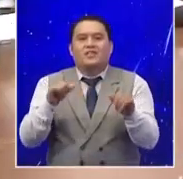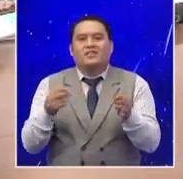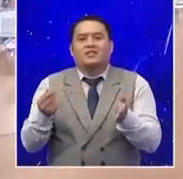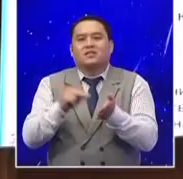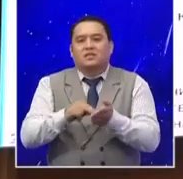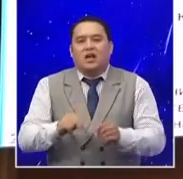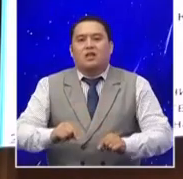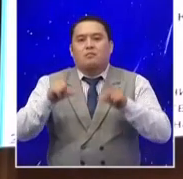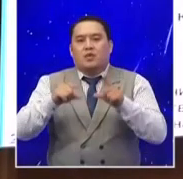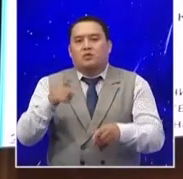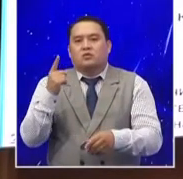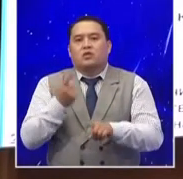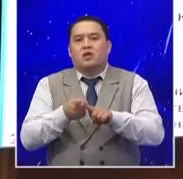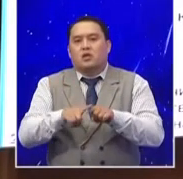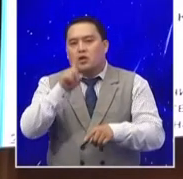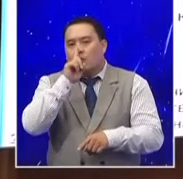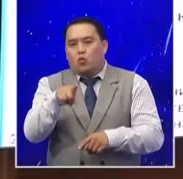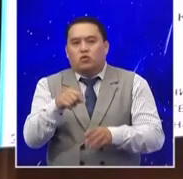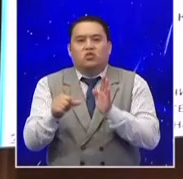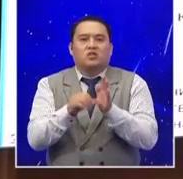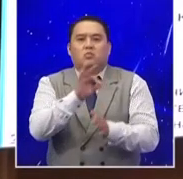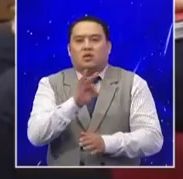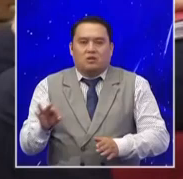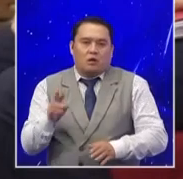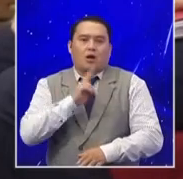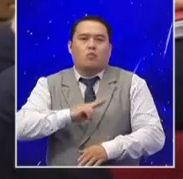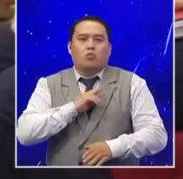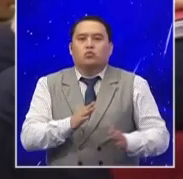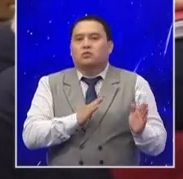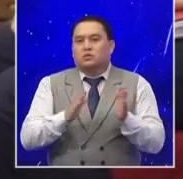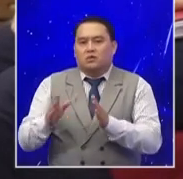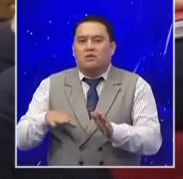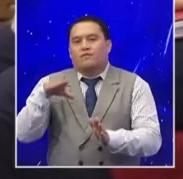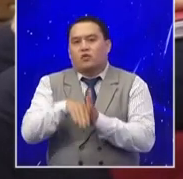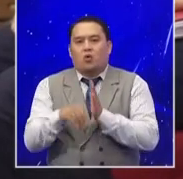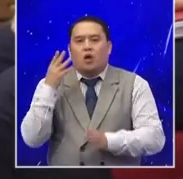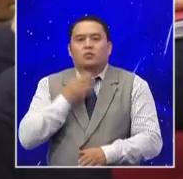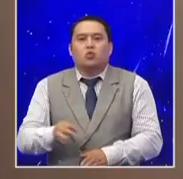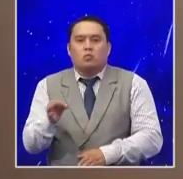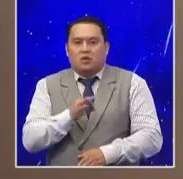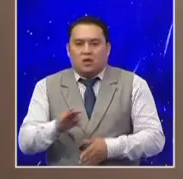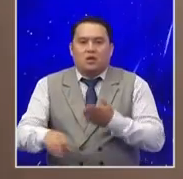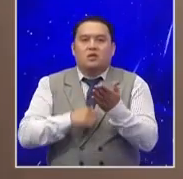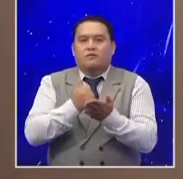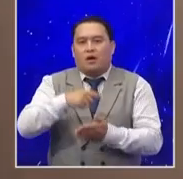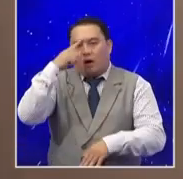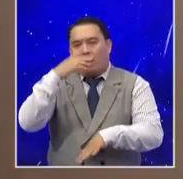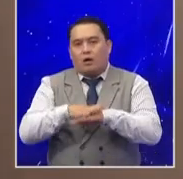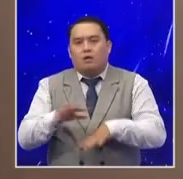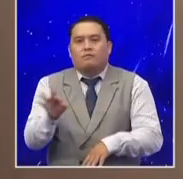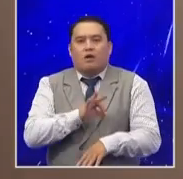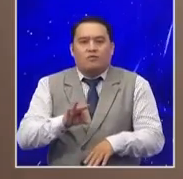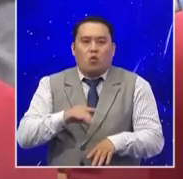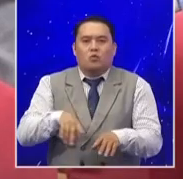социально значимые продовольственные товары не превысит 6%. Работа по стабилизации цен ведется и в Алматинской области. Глава края